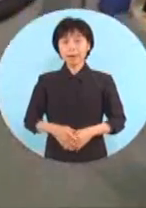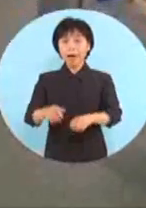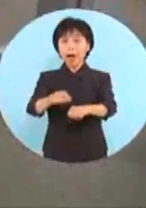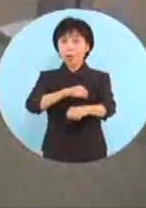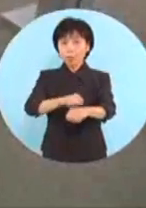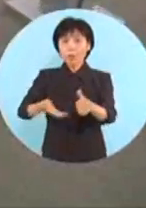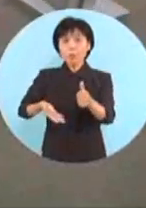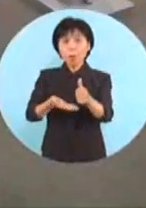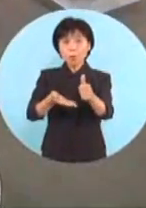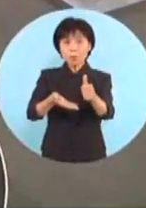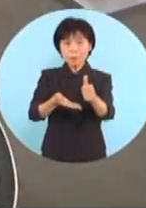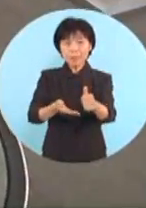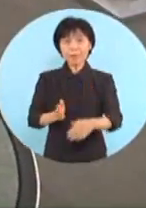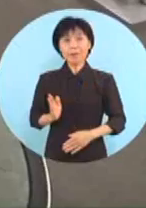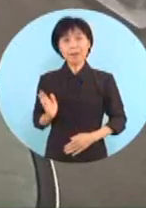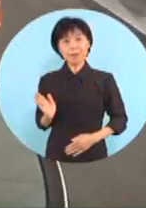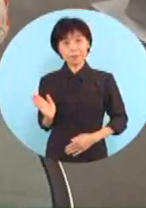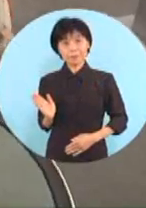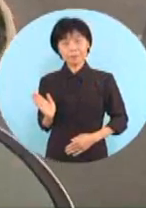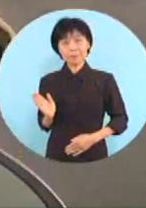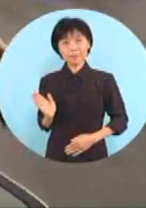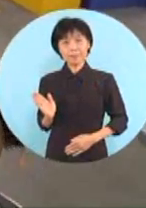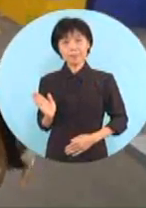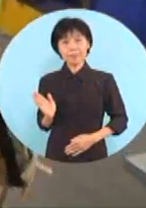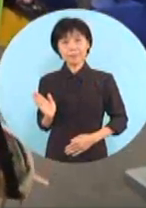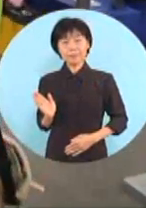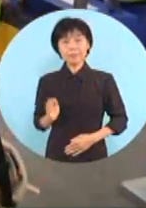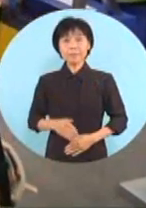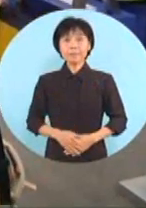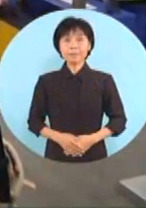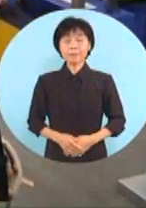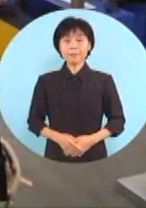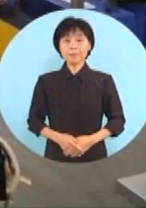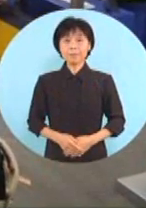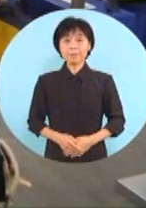中でもおすすめなのがジャイロ効果体験です。